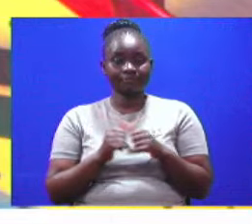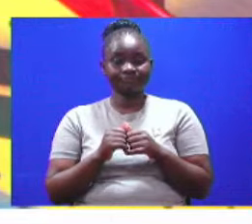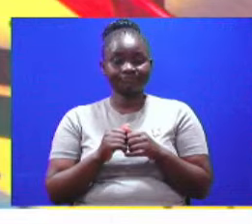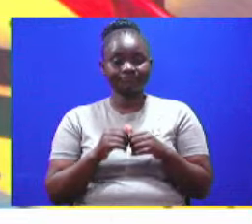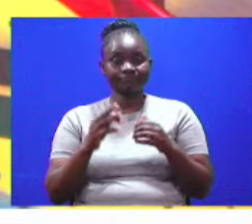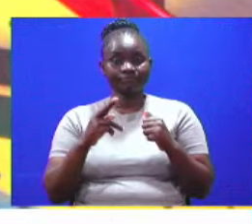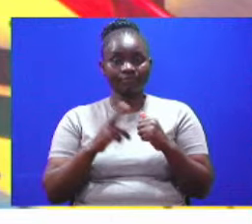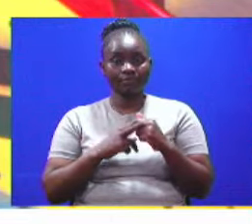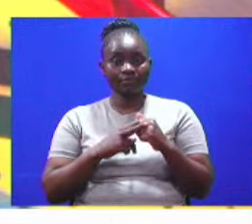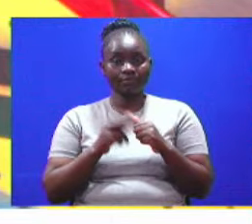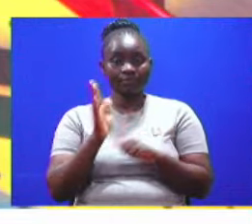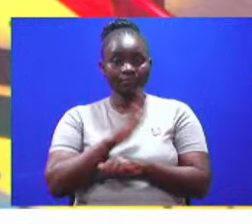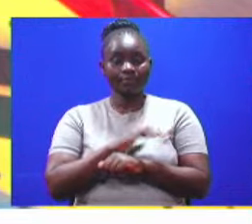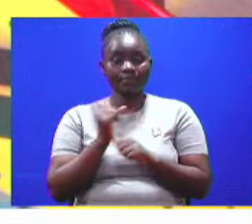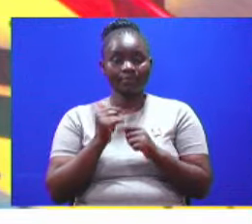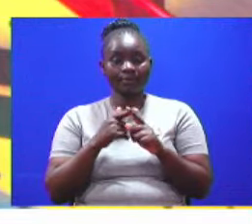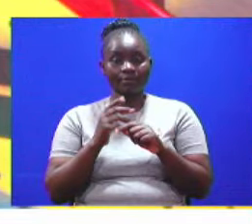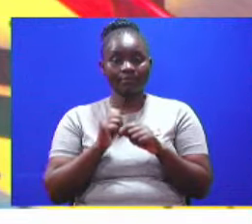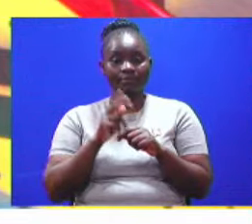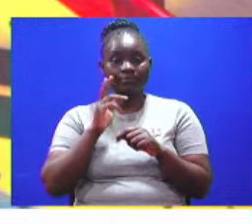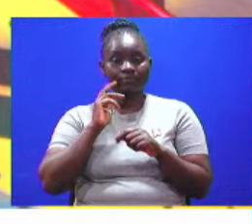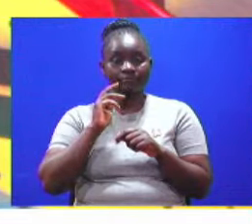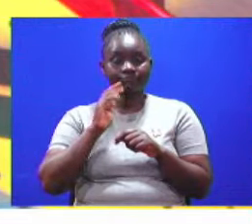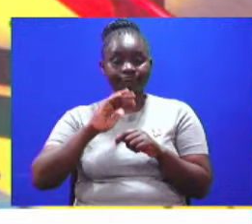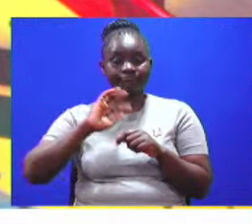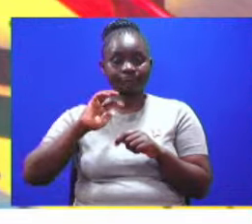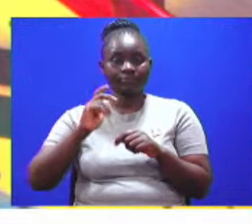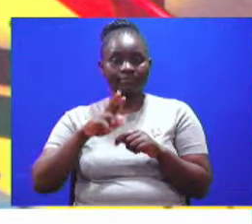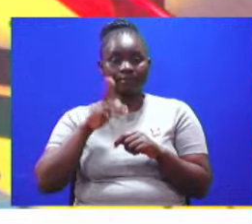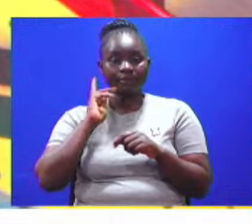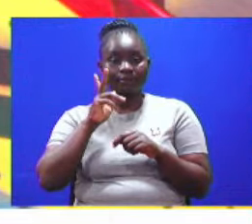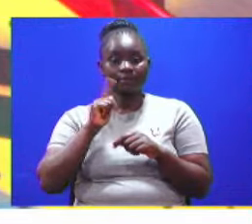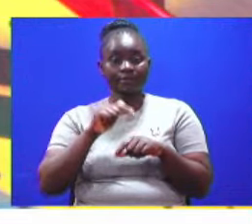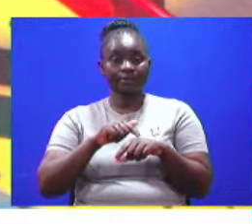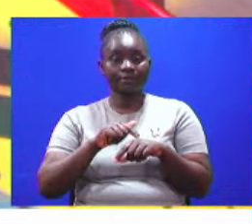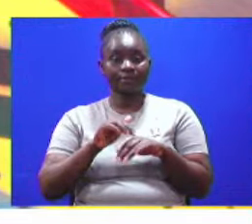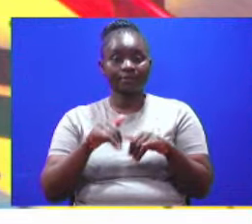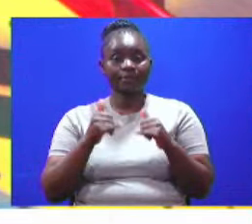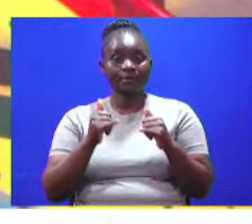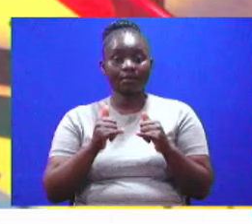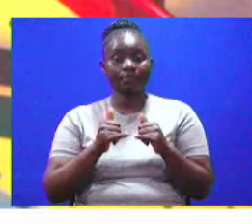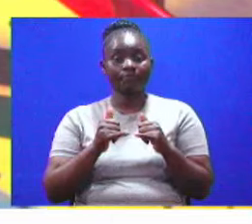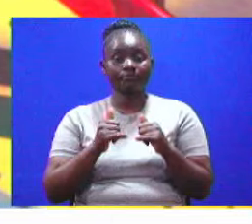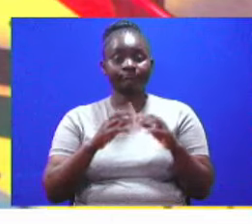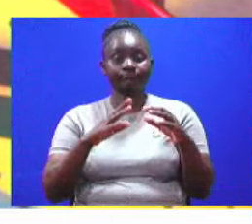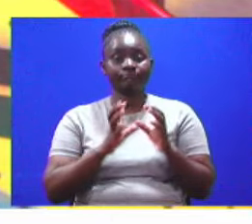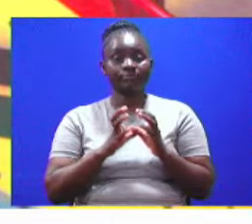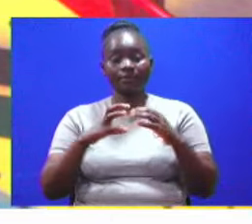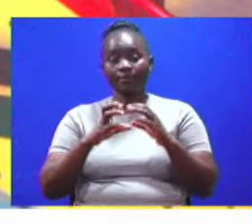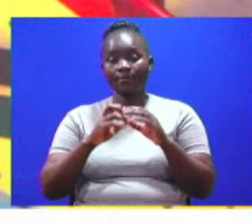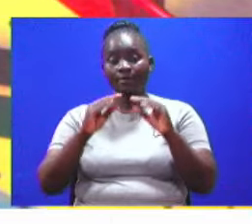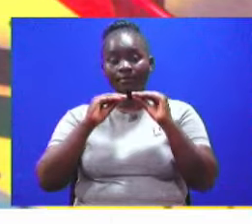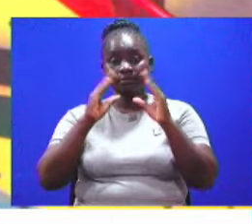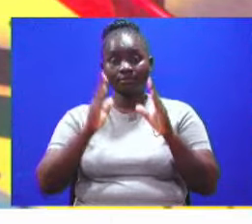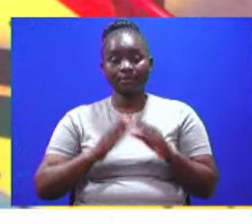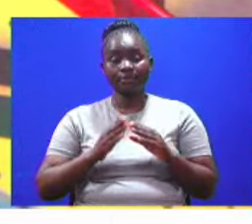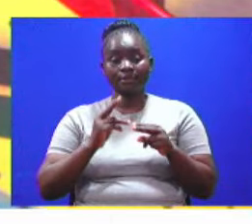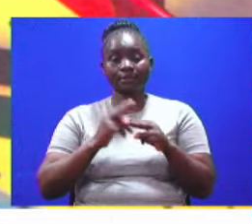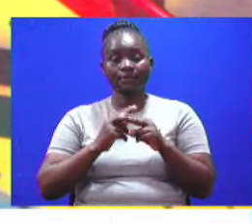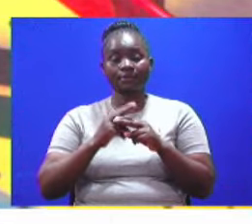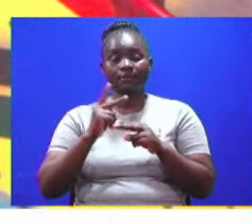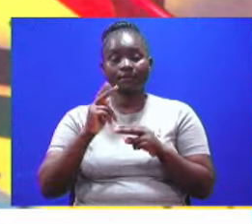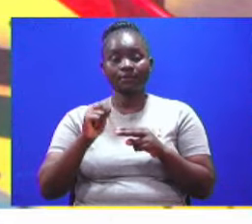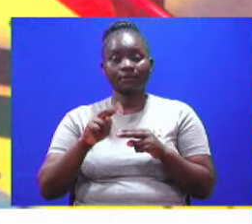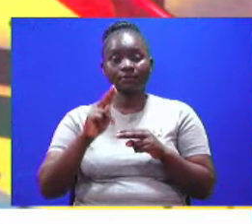Yamuye bono mugoroba Rwase County ya Kisii chinga kibono ibyombe byaborokia na time yense